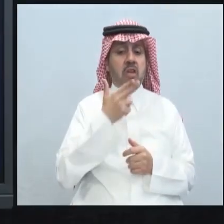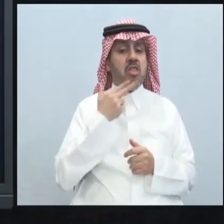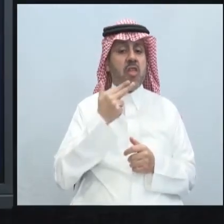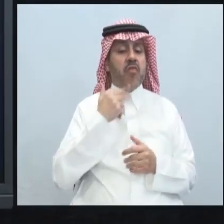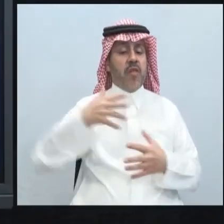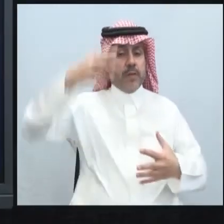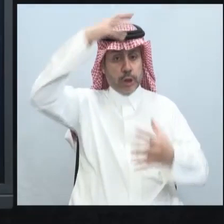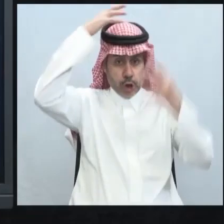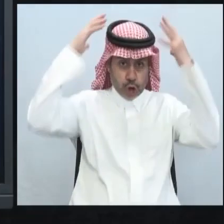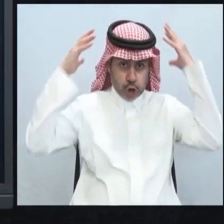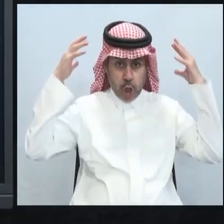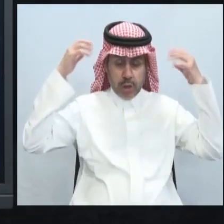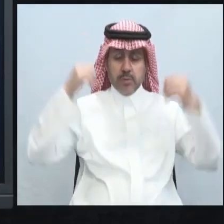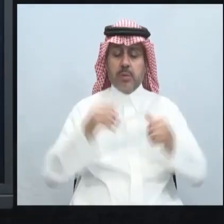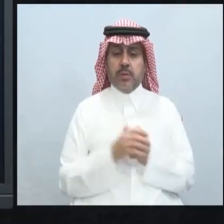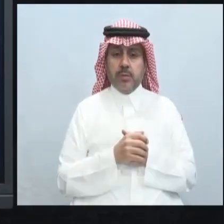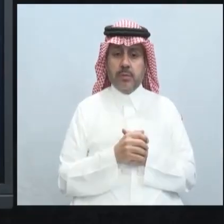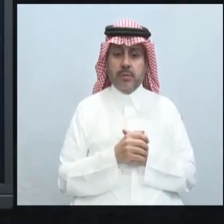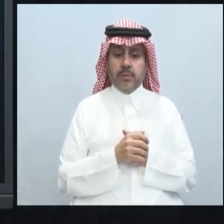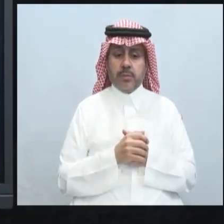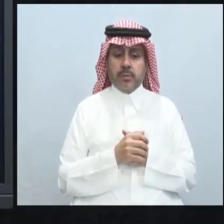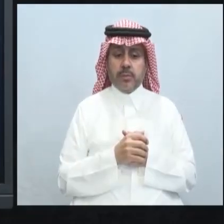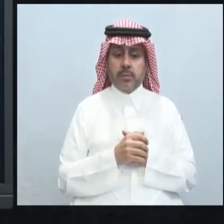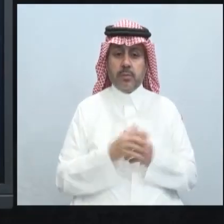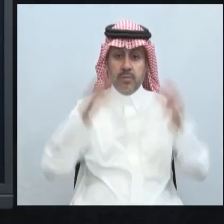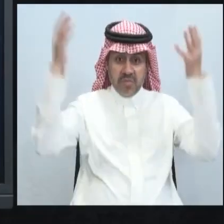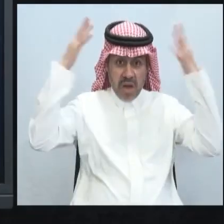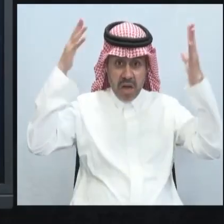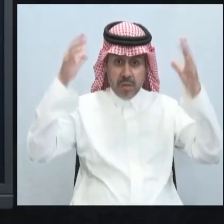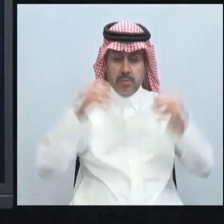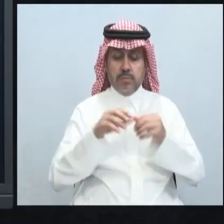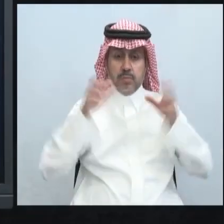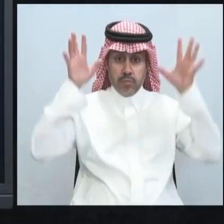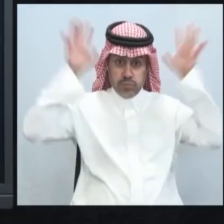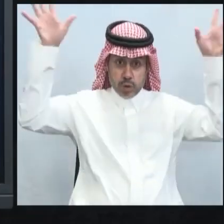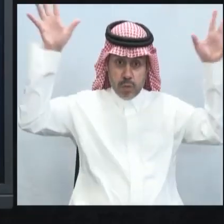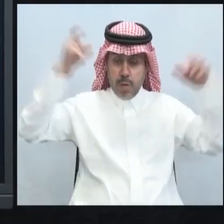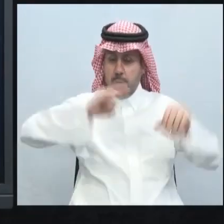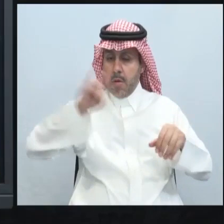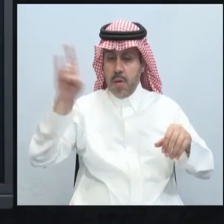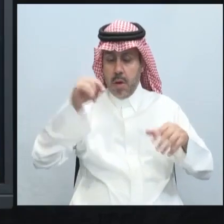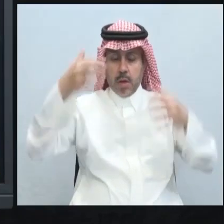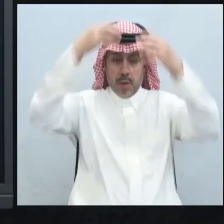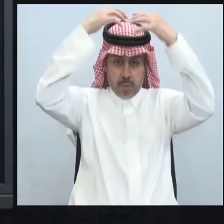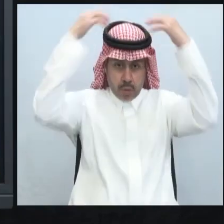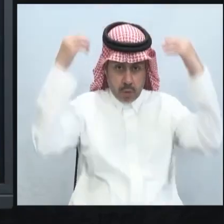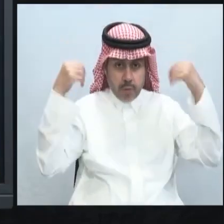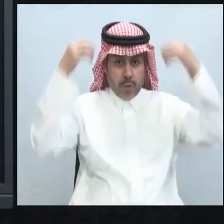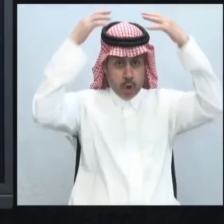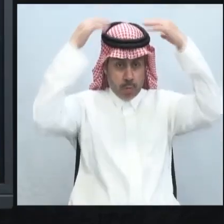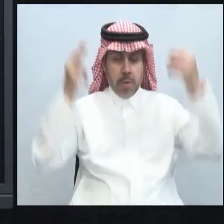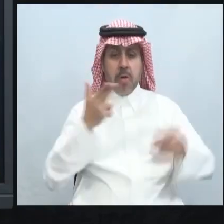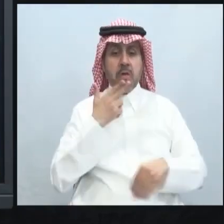شعر راسه ولا يتركه همم اشعث متفرقا اي